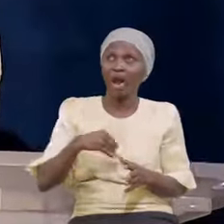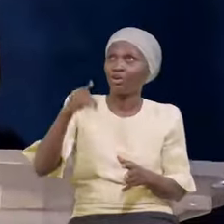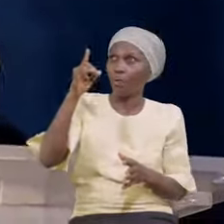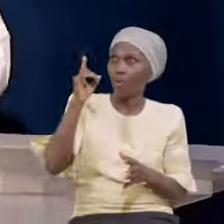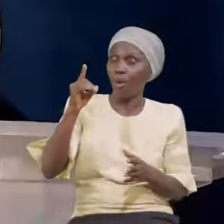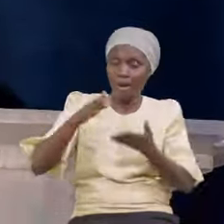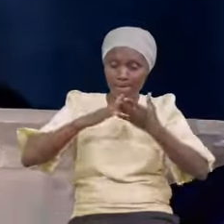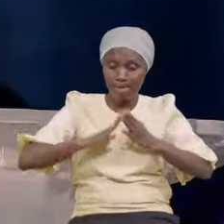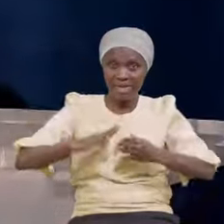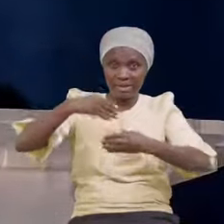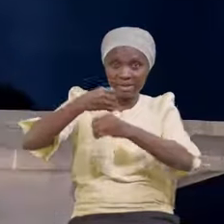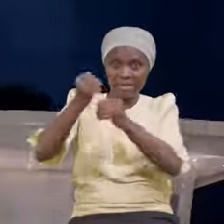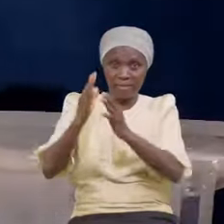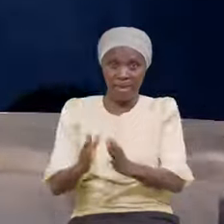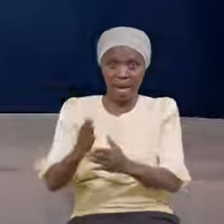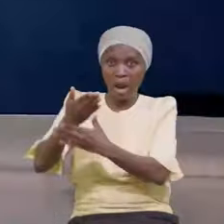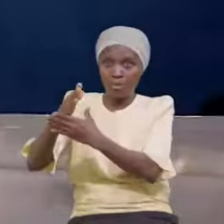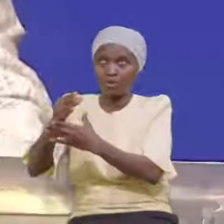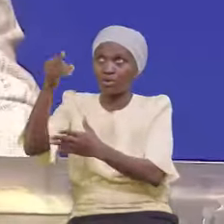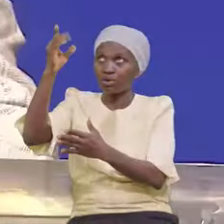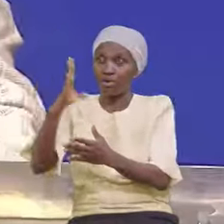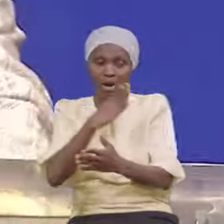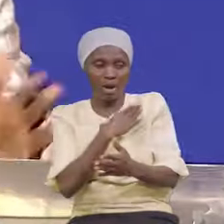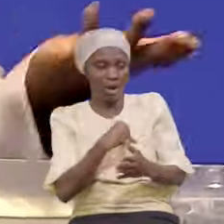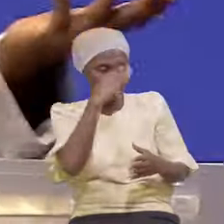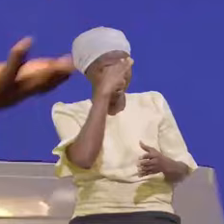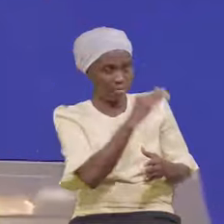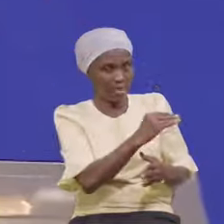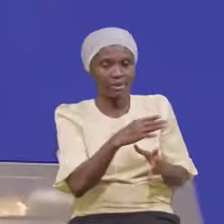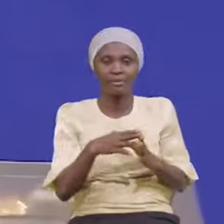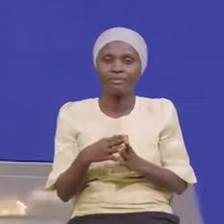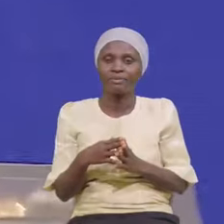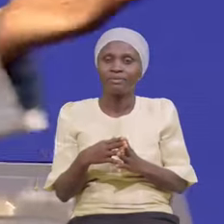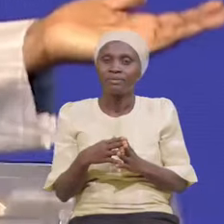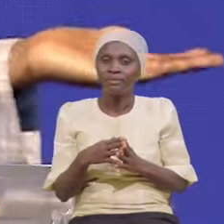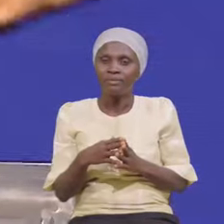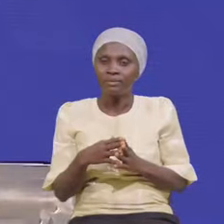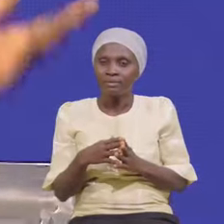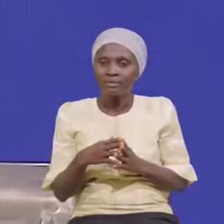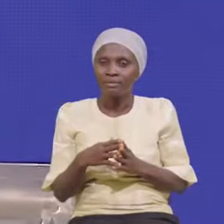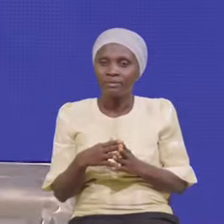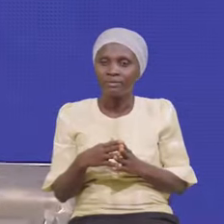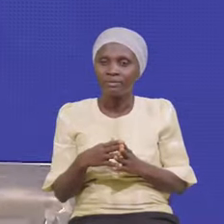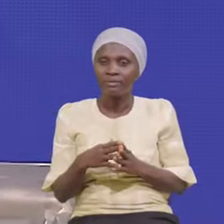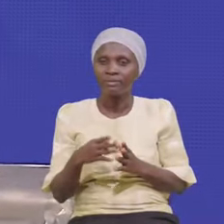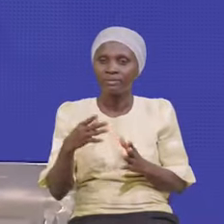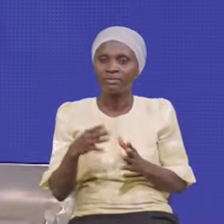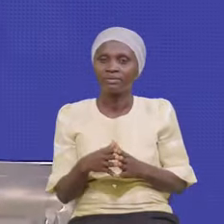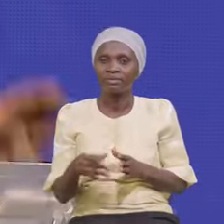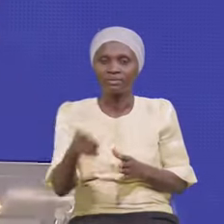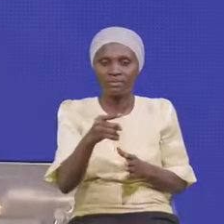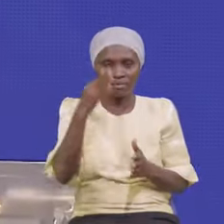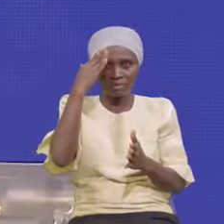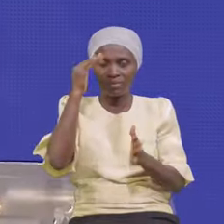mediator between God and man. దేవునికి మానవాళికి ఒకే మధ్యవర్తి. He identifies that mediator.